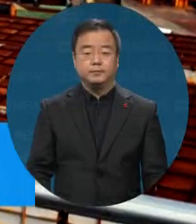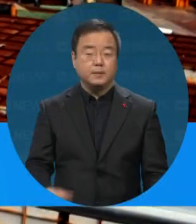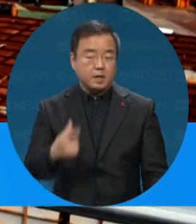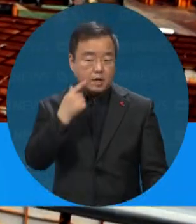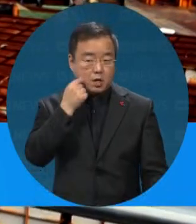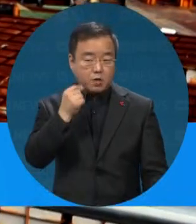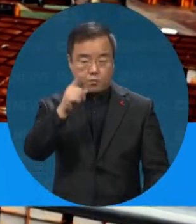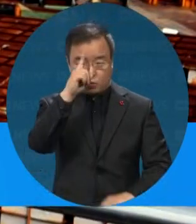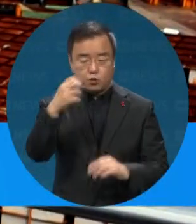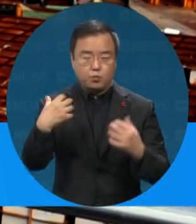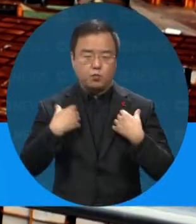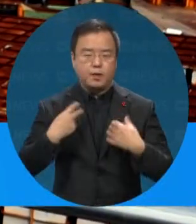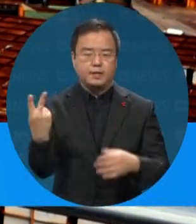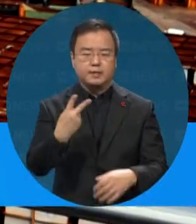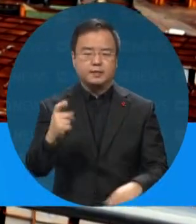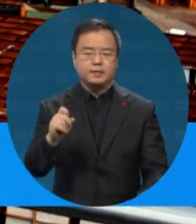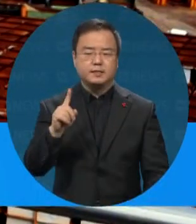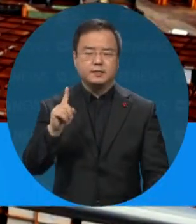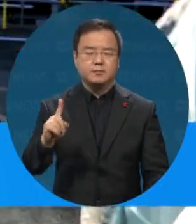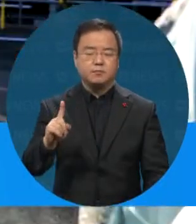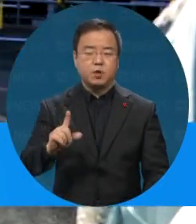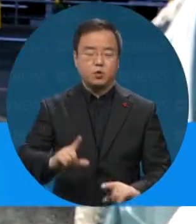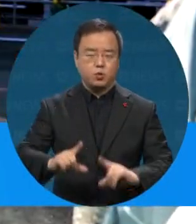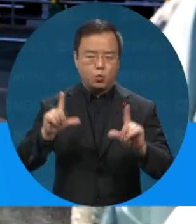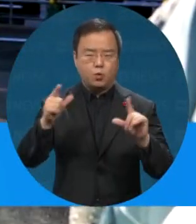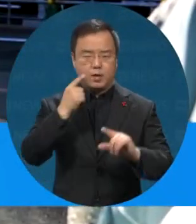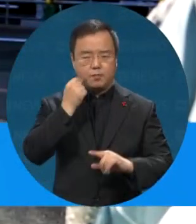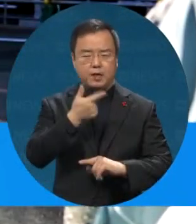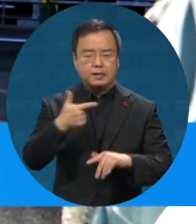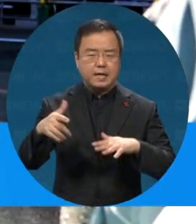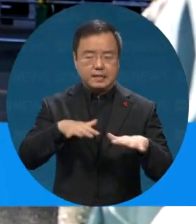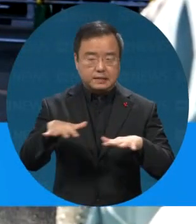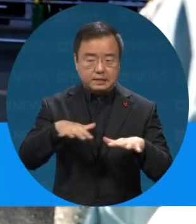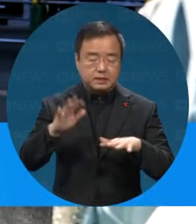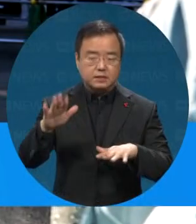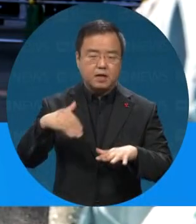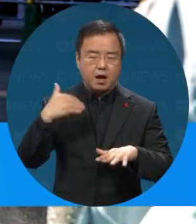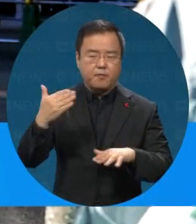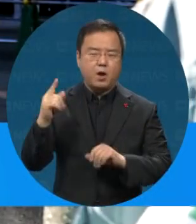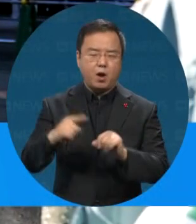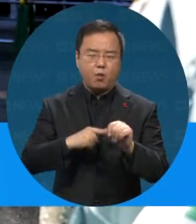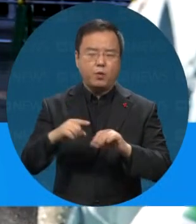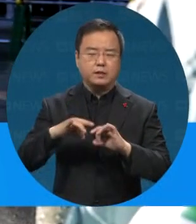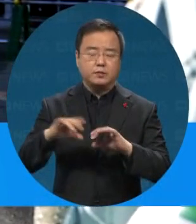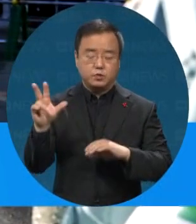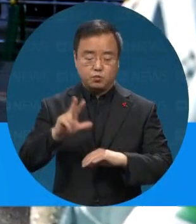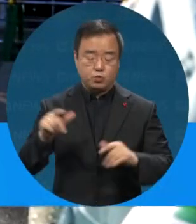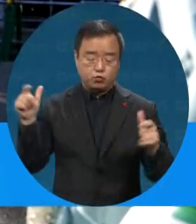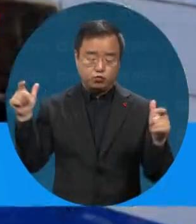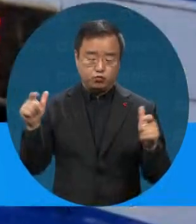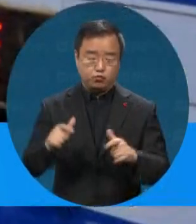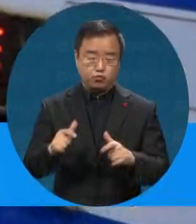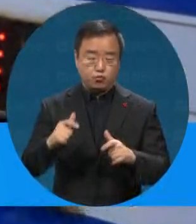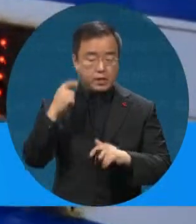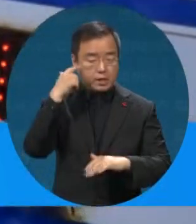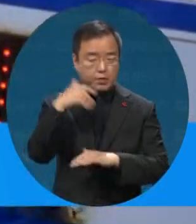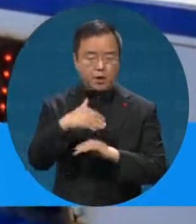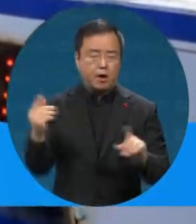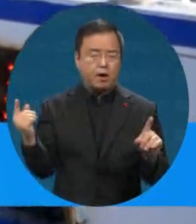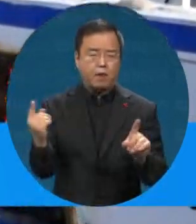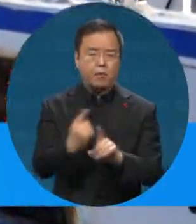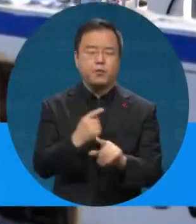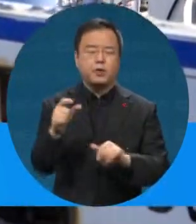일본 정부가 2011년 동일본 대지진 이후 유지해온 원자력 발전 축소 정책을 전환해 원전을 최대한 활용한다는 기본